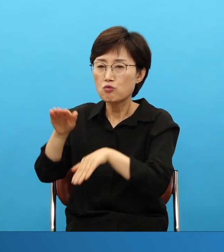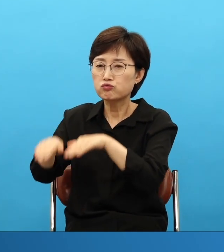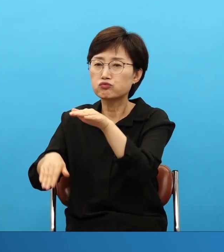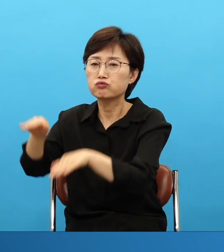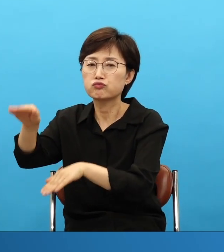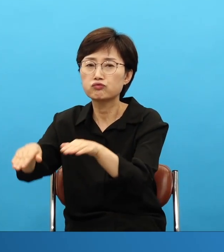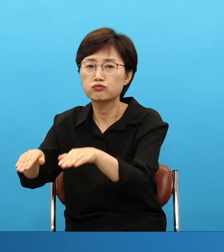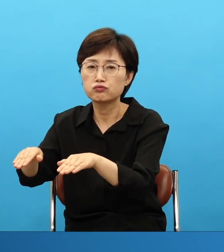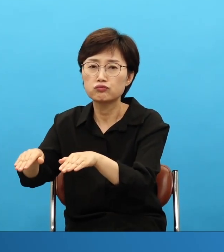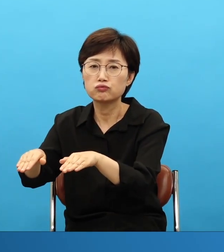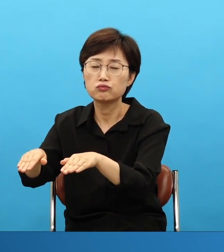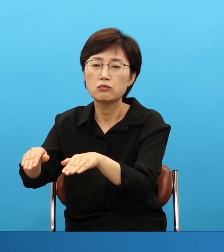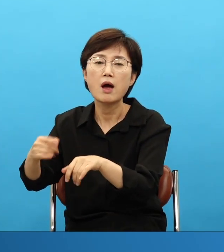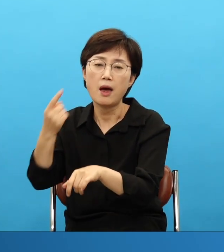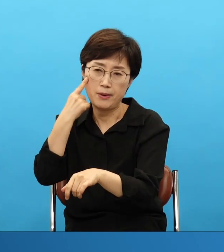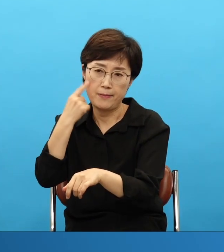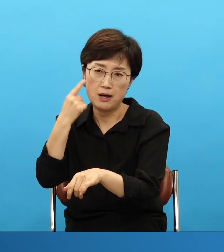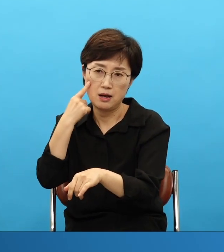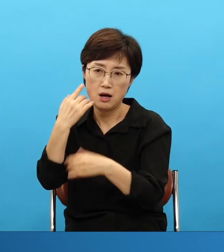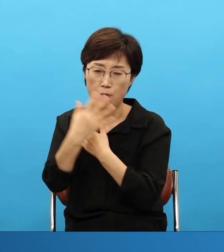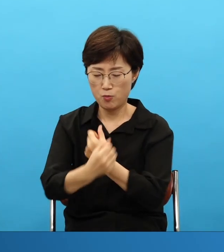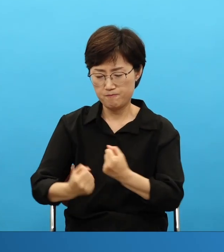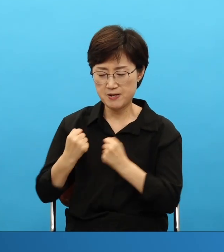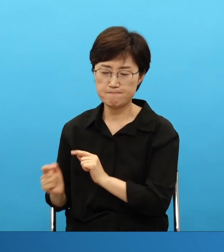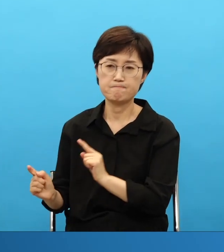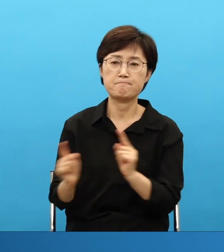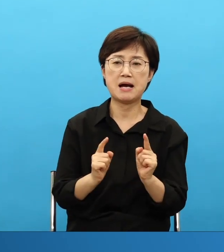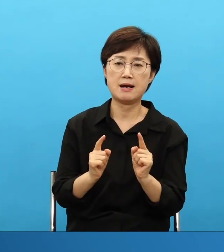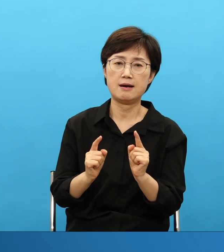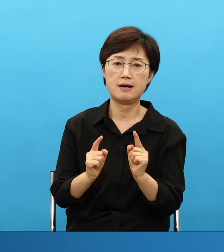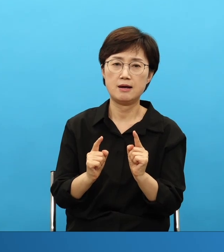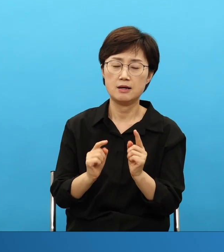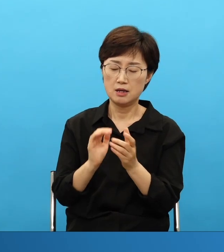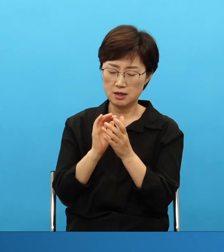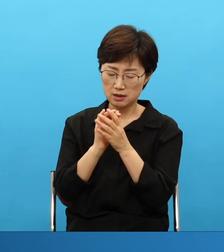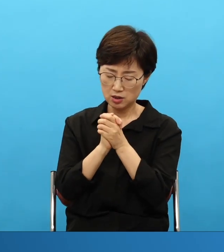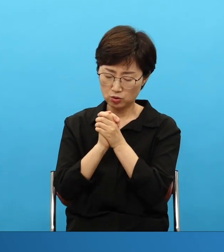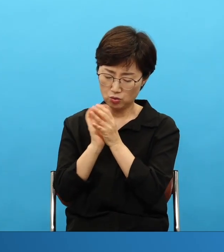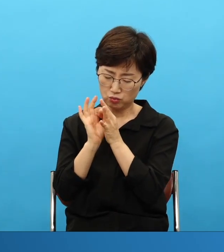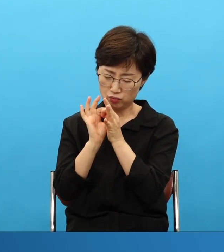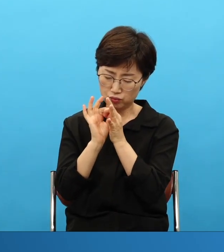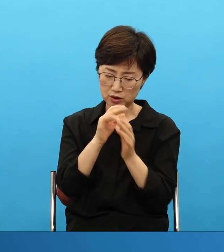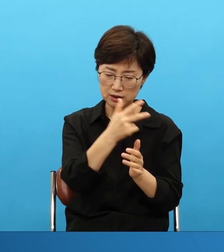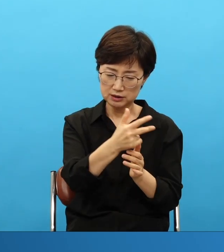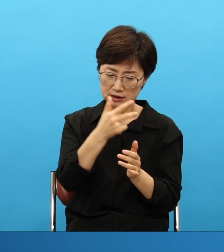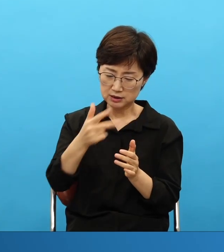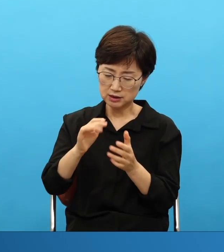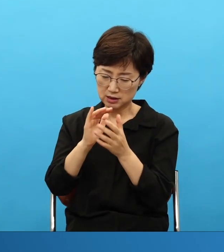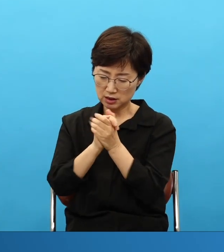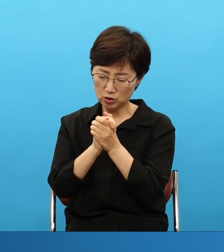그러면 틀림없이 이는요 영적인 문제 해결되기 시작하고 하 답이